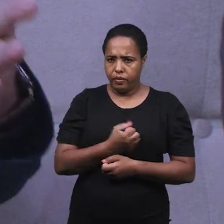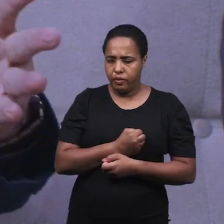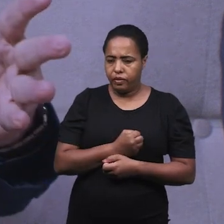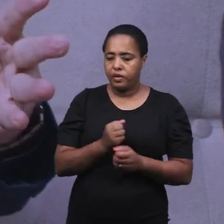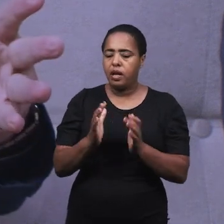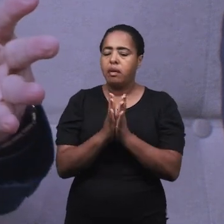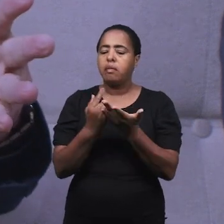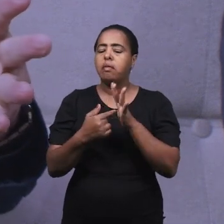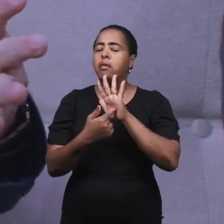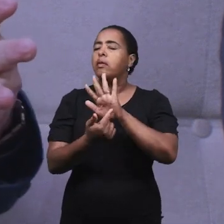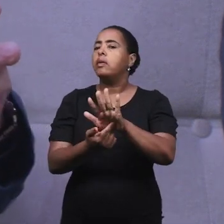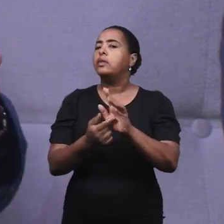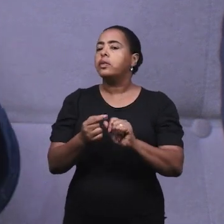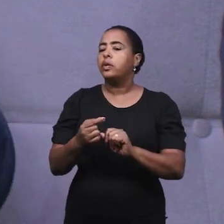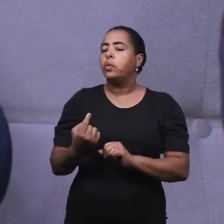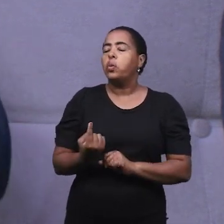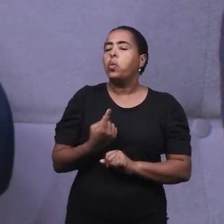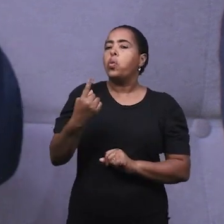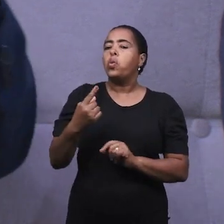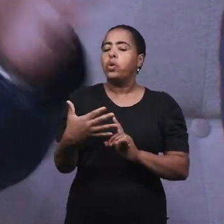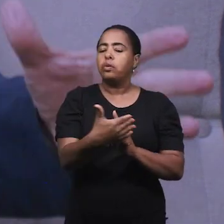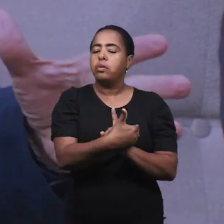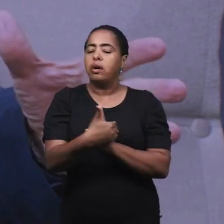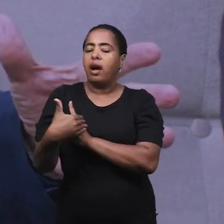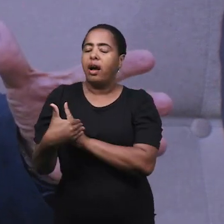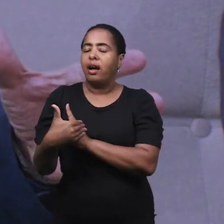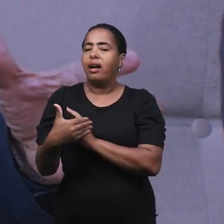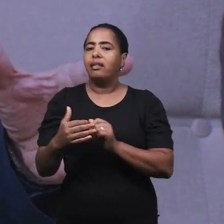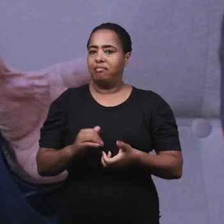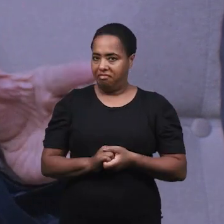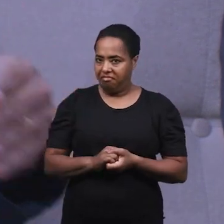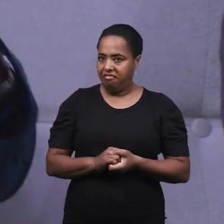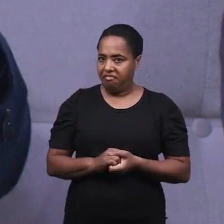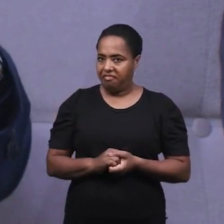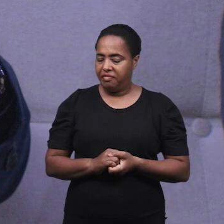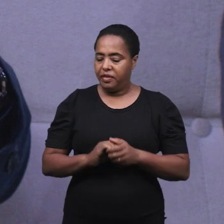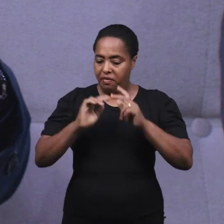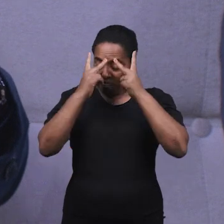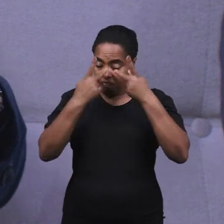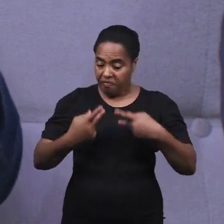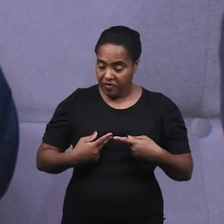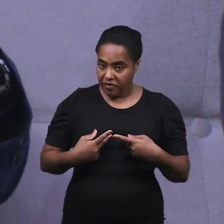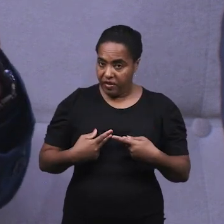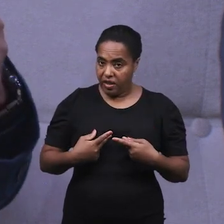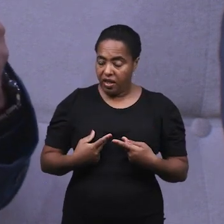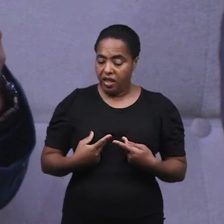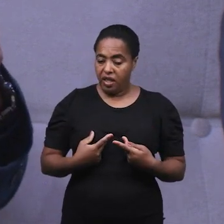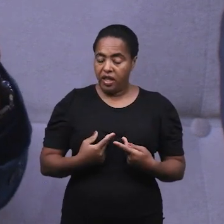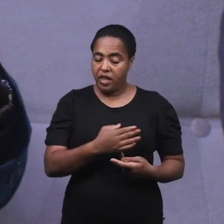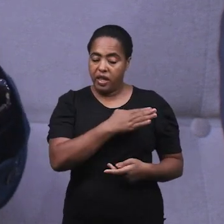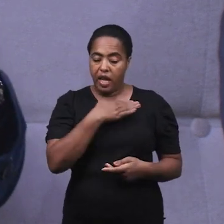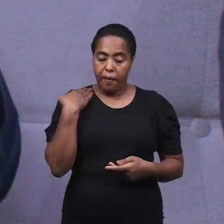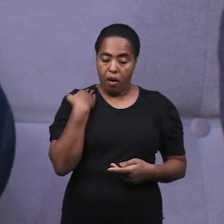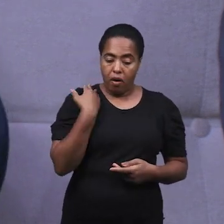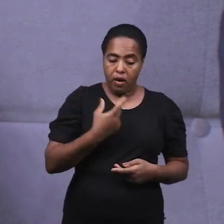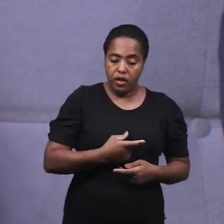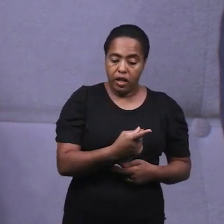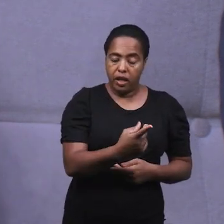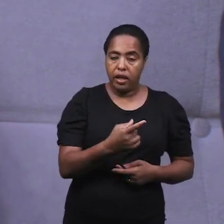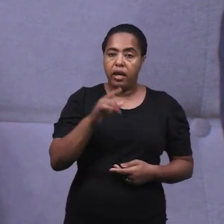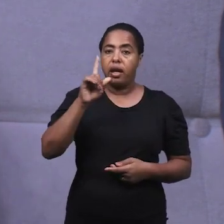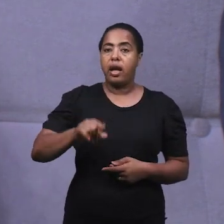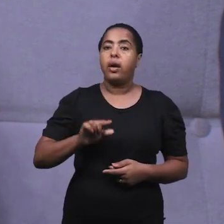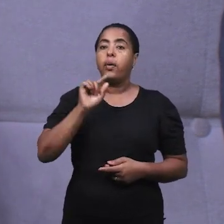seul échappatoire, la seule délivrance pour l'homme de la mort éternelle, C'est